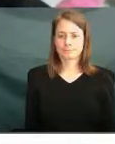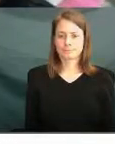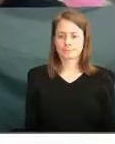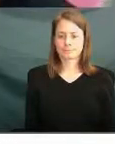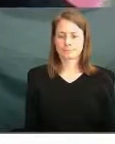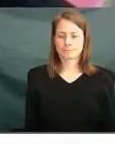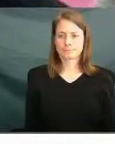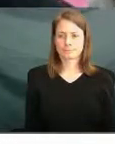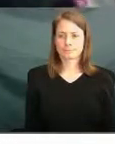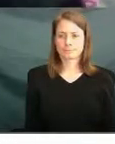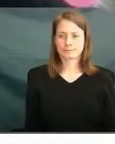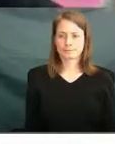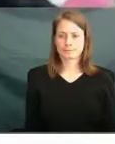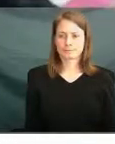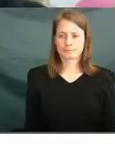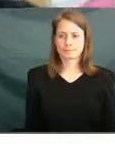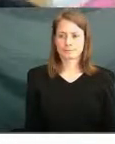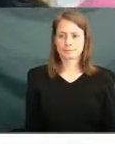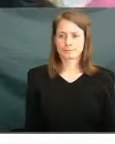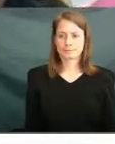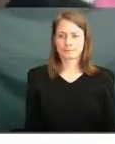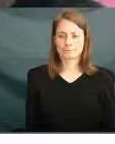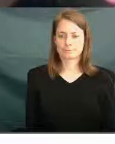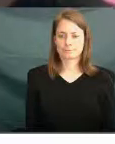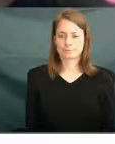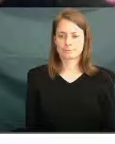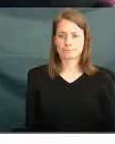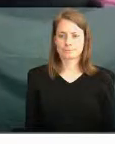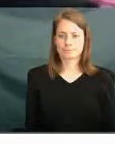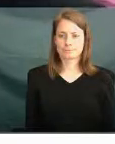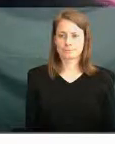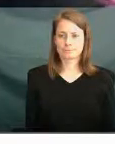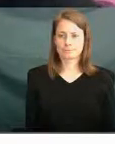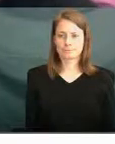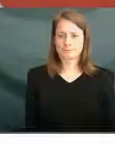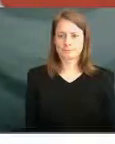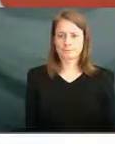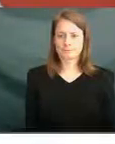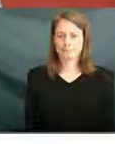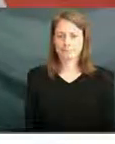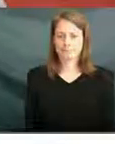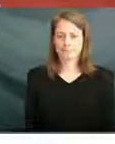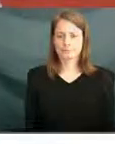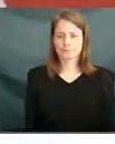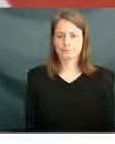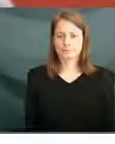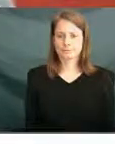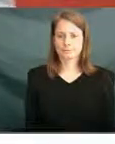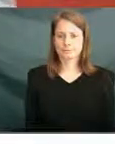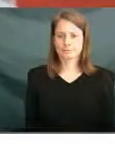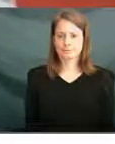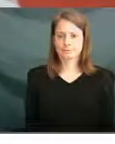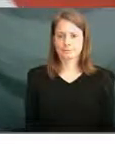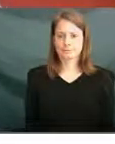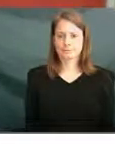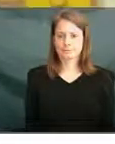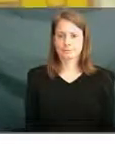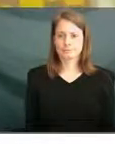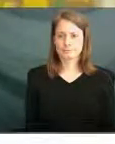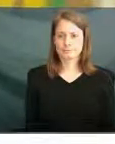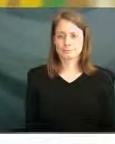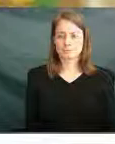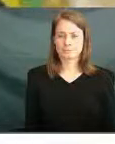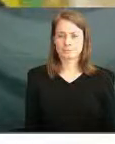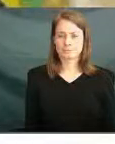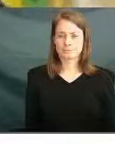de på deg og sånt. Men også sier de bare ifra hvis det noe alvorlig. Synes dere det vanskelig å si ifra til en lærer da, hvis dere